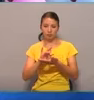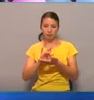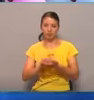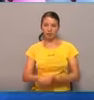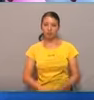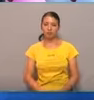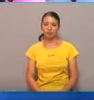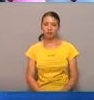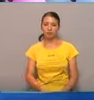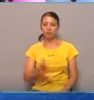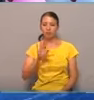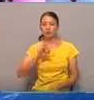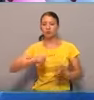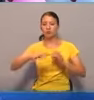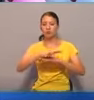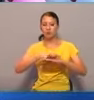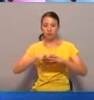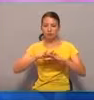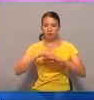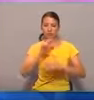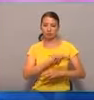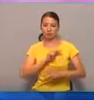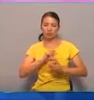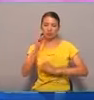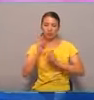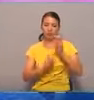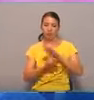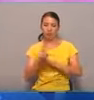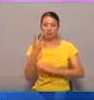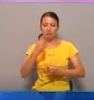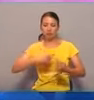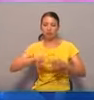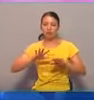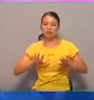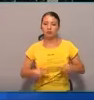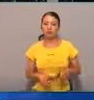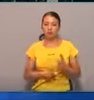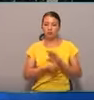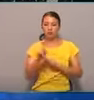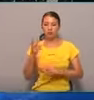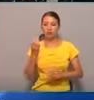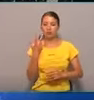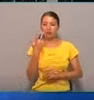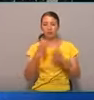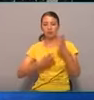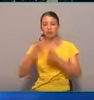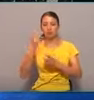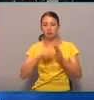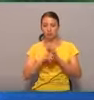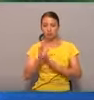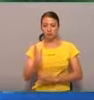дамытуға. Отырар ауданында индустриалды аймақ жұмысын бастады. Бүгінде екі кәсіпорын жұмыс істеп тұр. Тағы үш өндіріс орнын ашу көзделіп